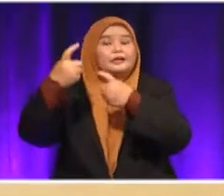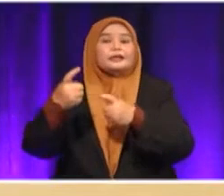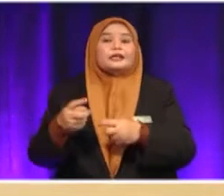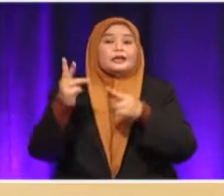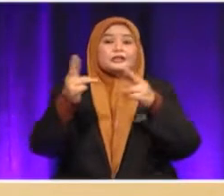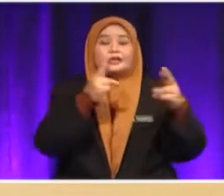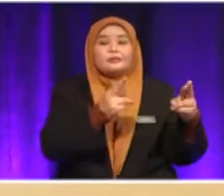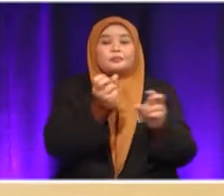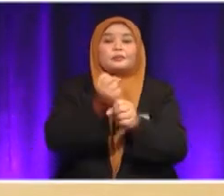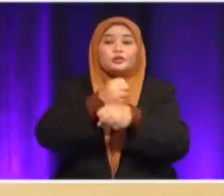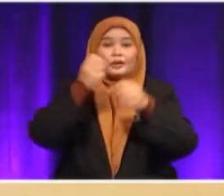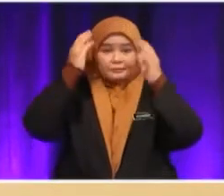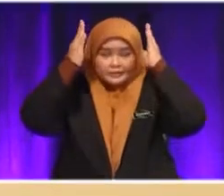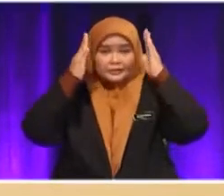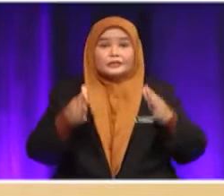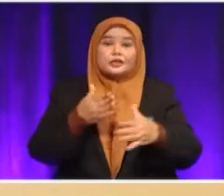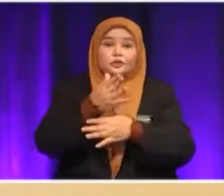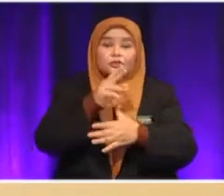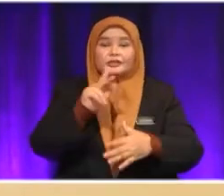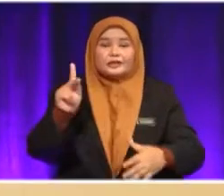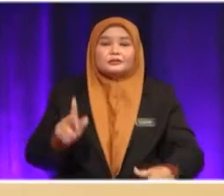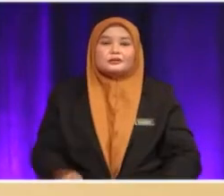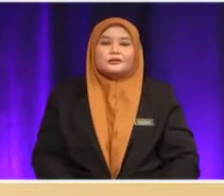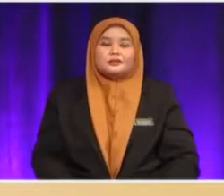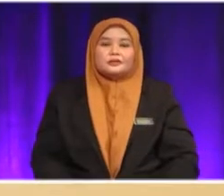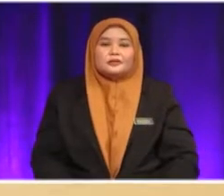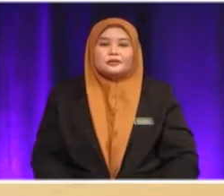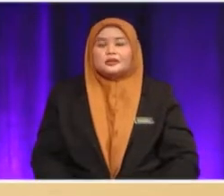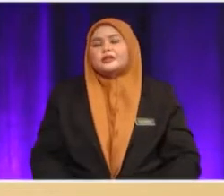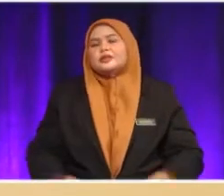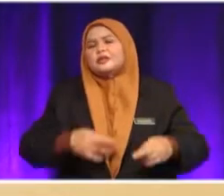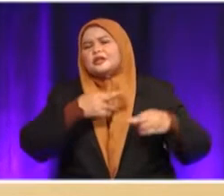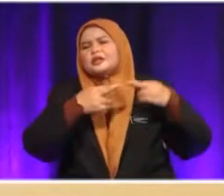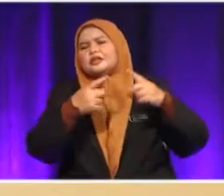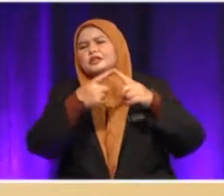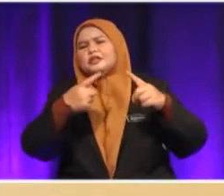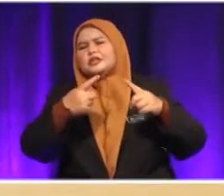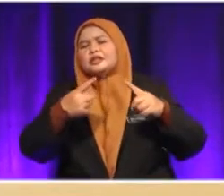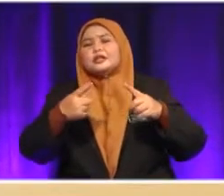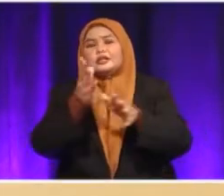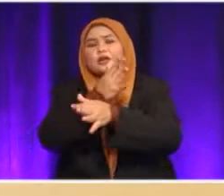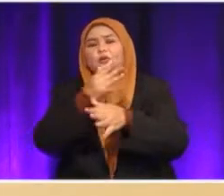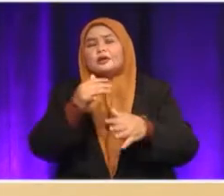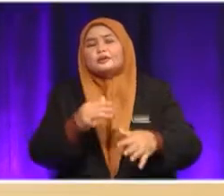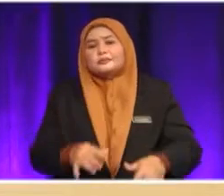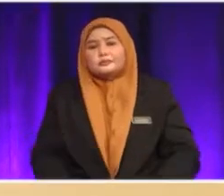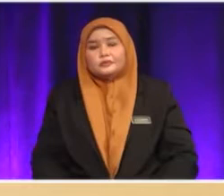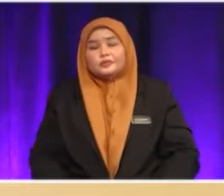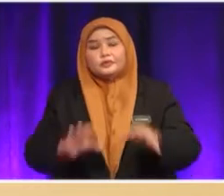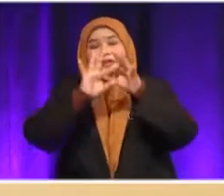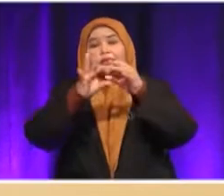Malaysia Oke saya teruskan Oke kita lihat Oke seperti PS kontra Melayu